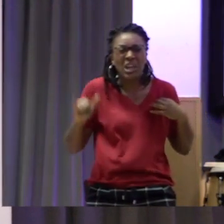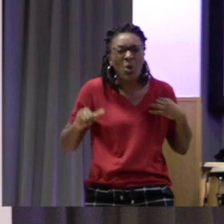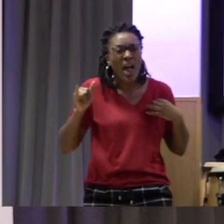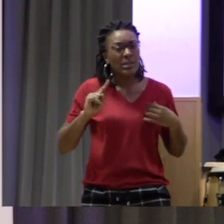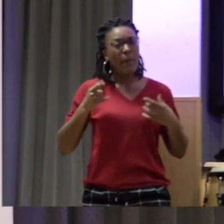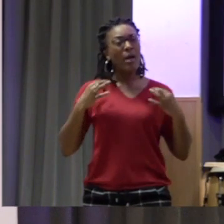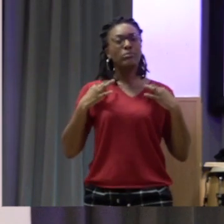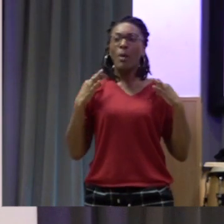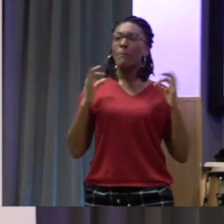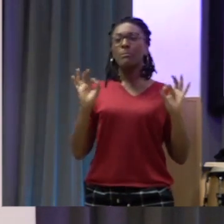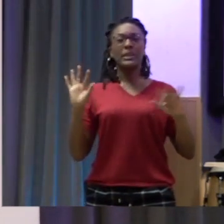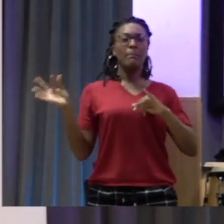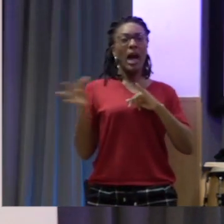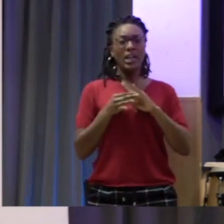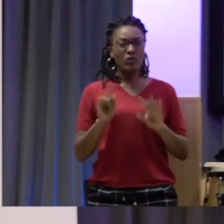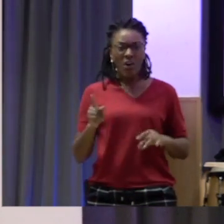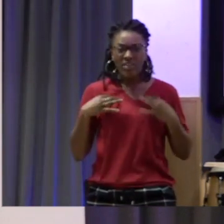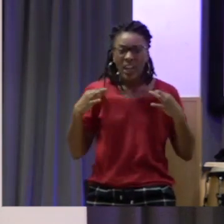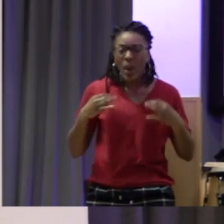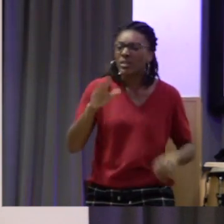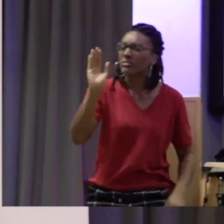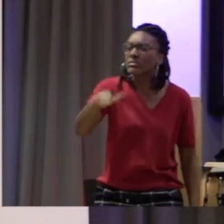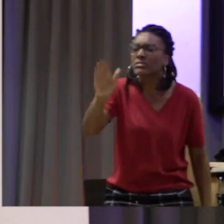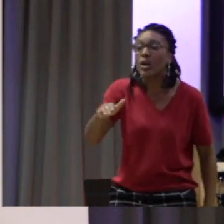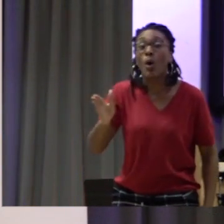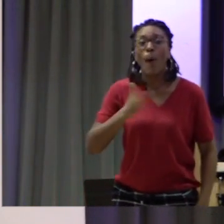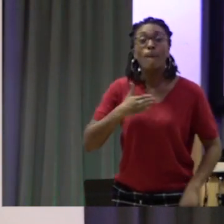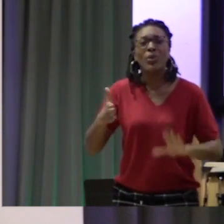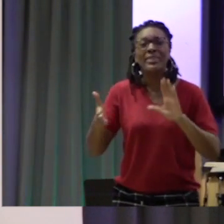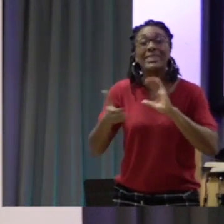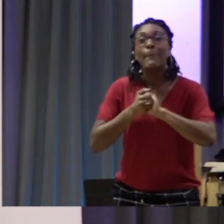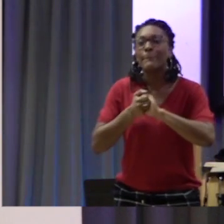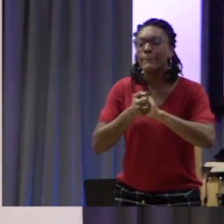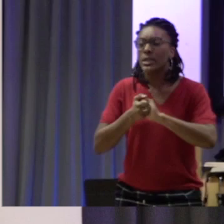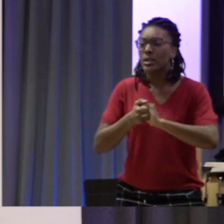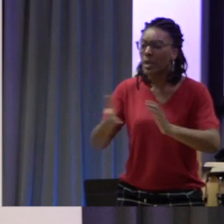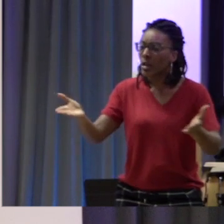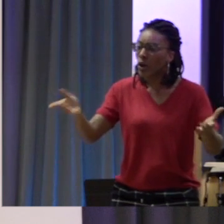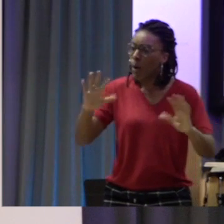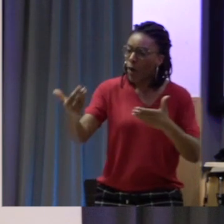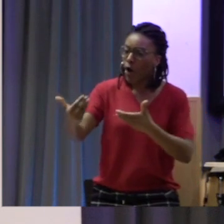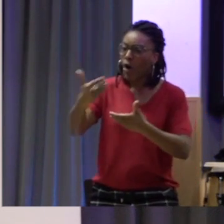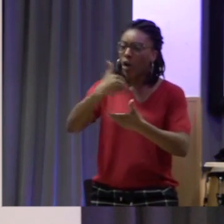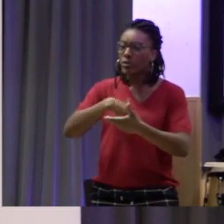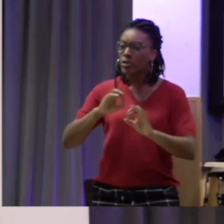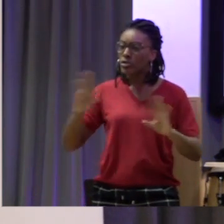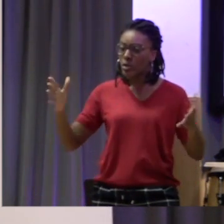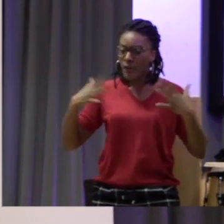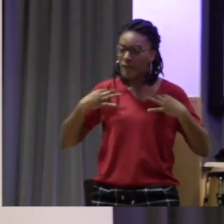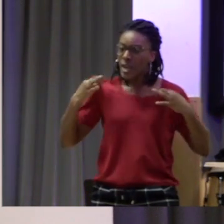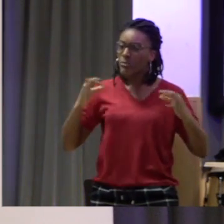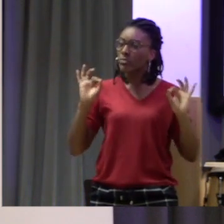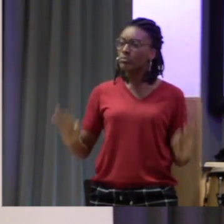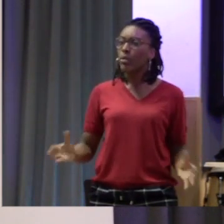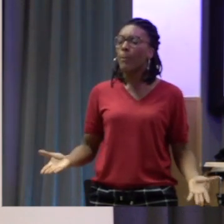noces. Et il lui dit : mon ami, comment es-tu entré sans avoir un habit de noces ? Cet homme, il est